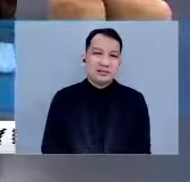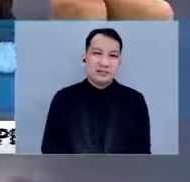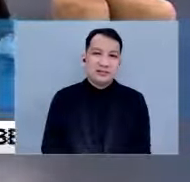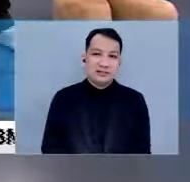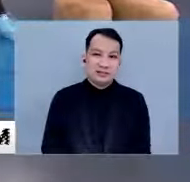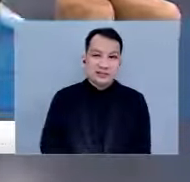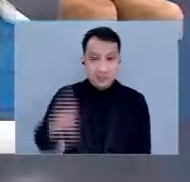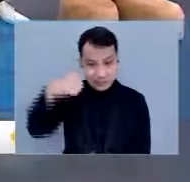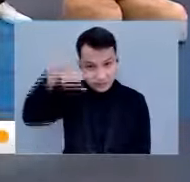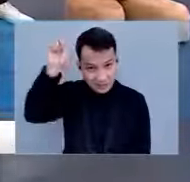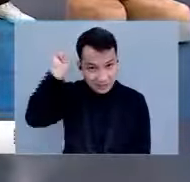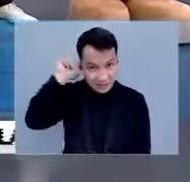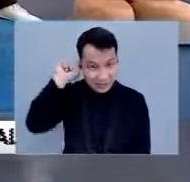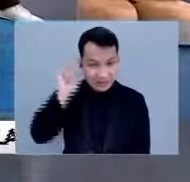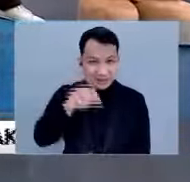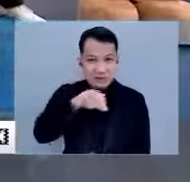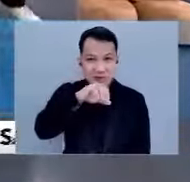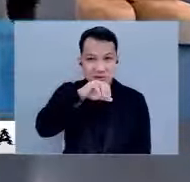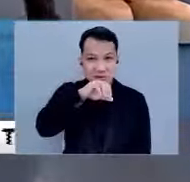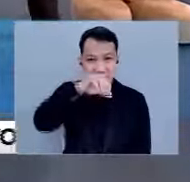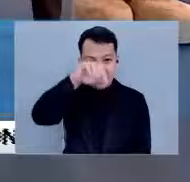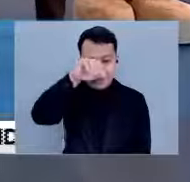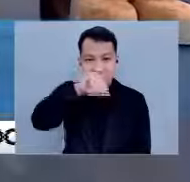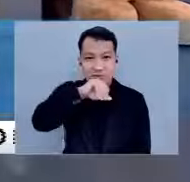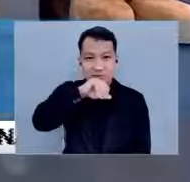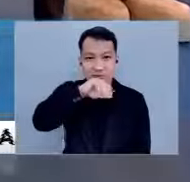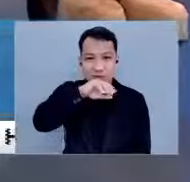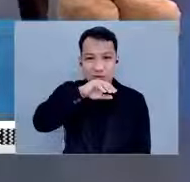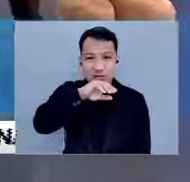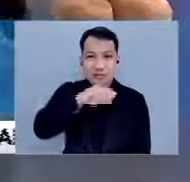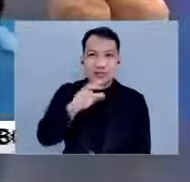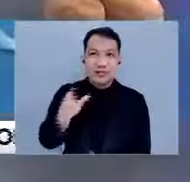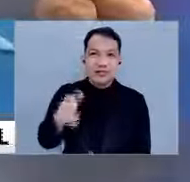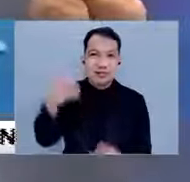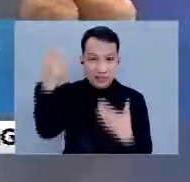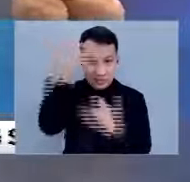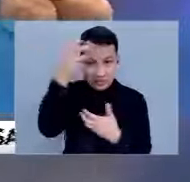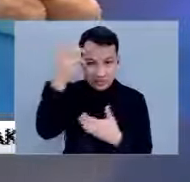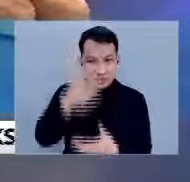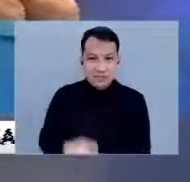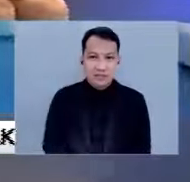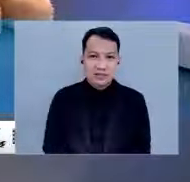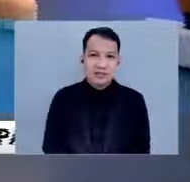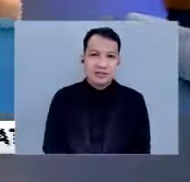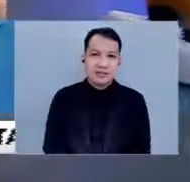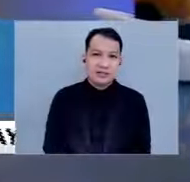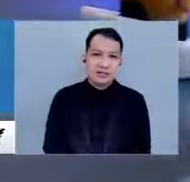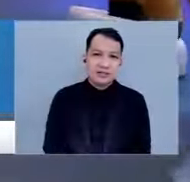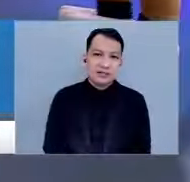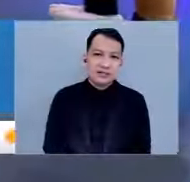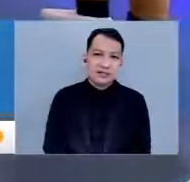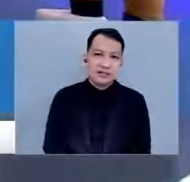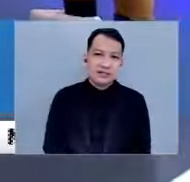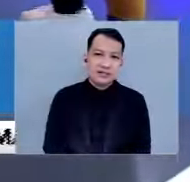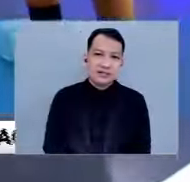si Lol ba mali rin ah it Si Mon Ayan na Pakita na natin sa si